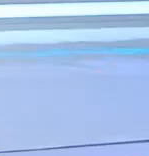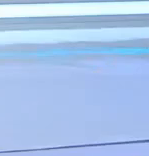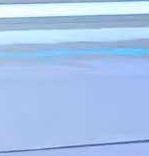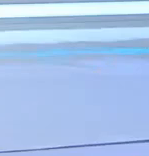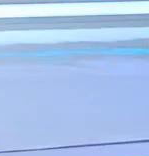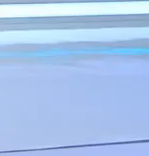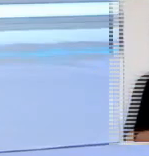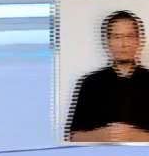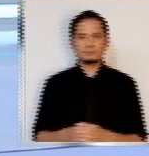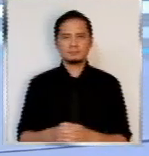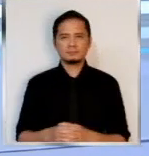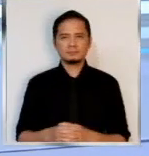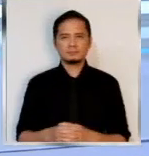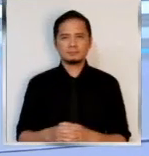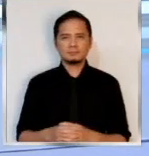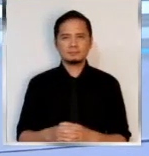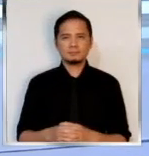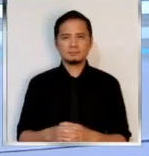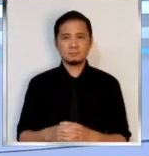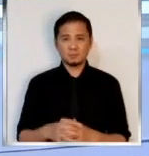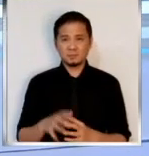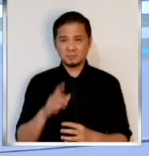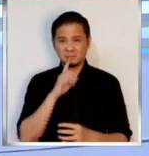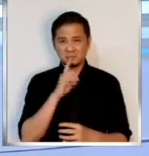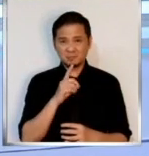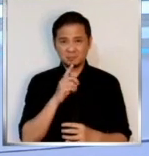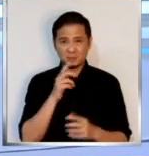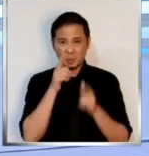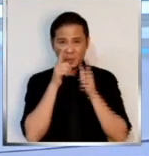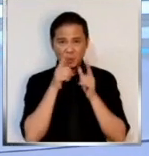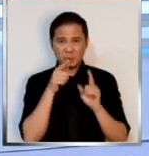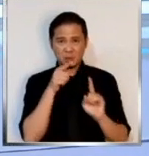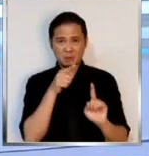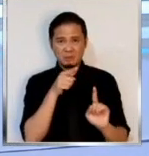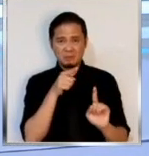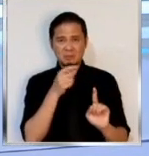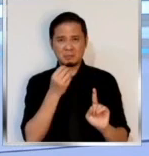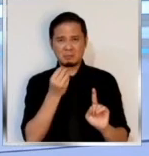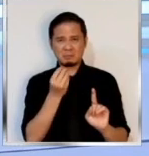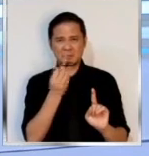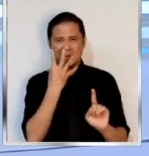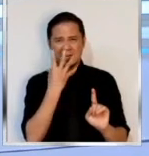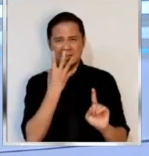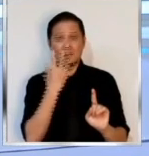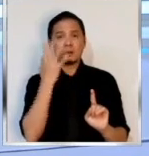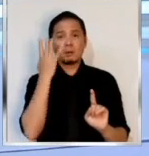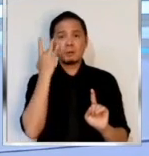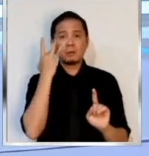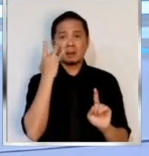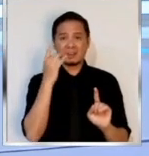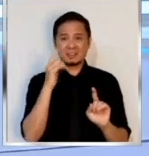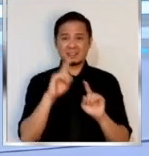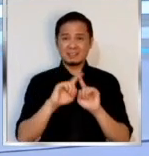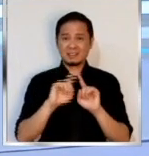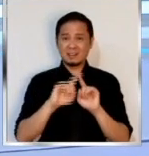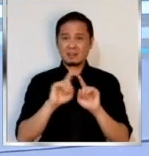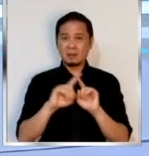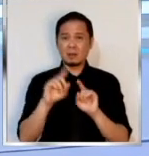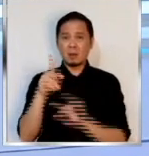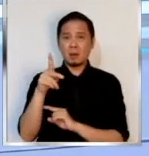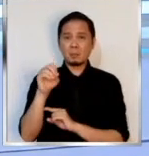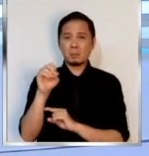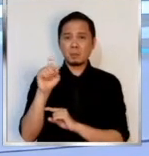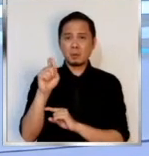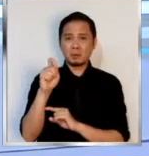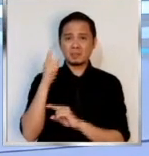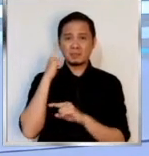Hindi lang po pangit tignan at kung hindi man magpagmulan ng disgrasya ang mga poste ng kuryente na nasa gitna